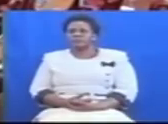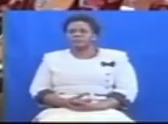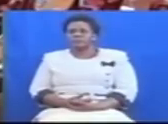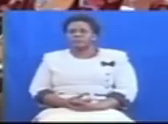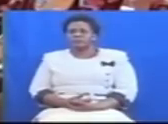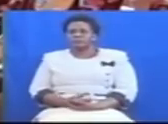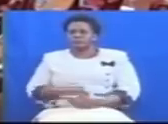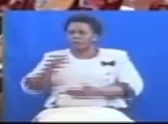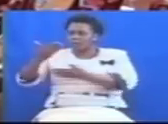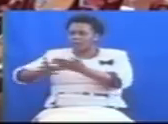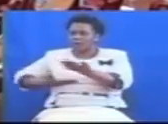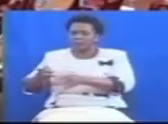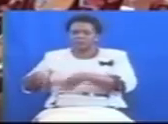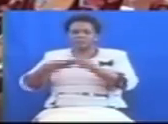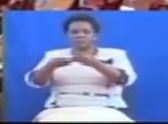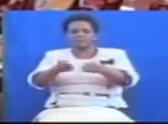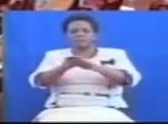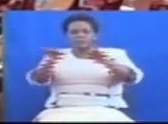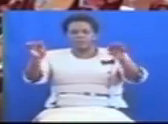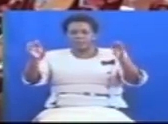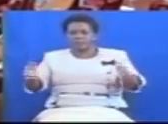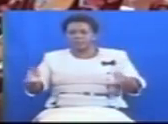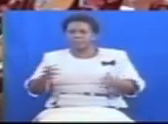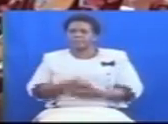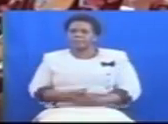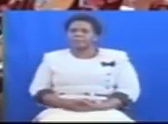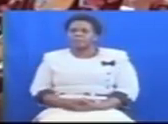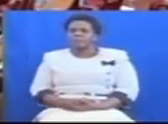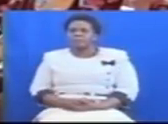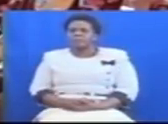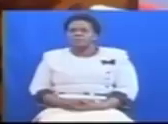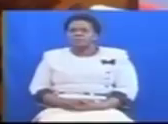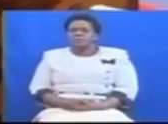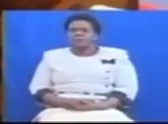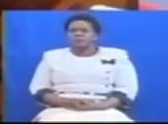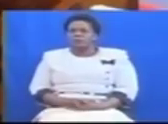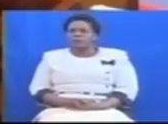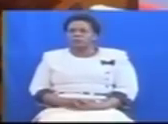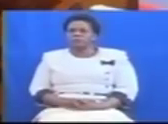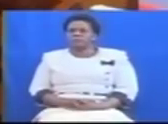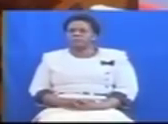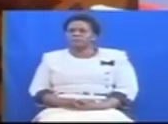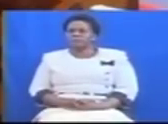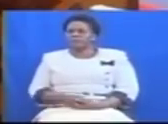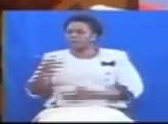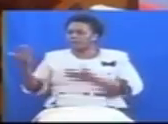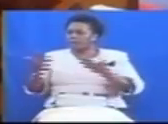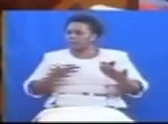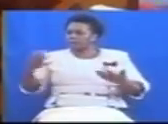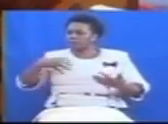hati za kuwasilisha mezani. Hati za kuwasilisha mezani. Waziri wa Maji,